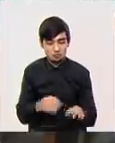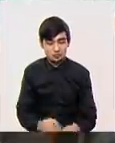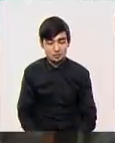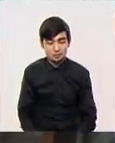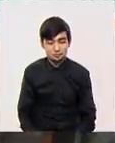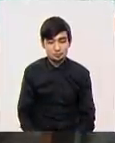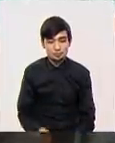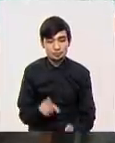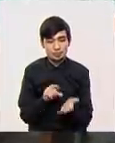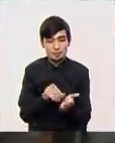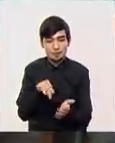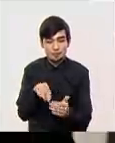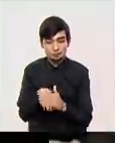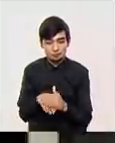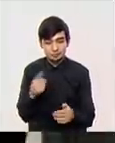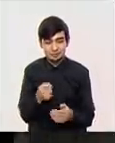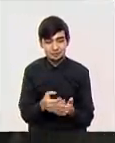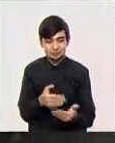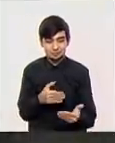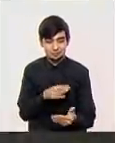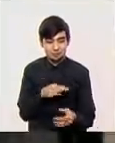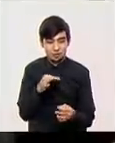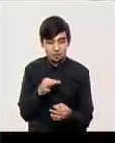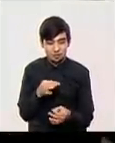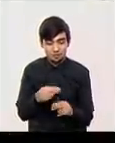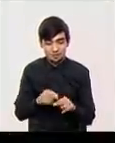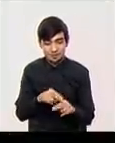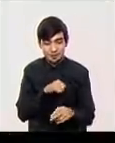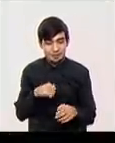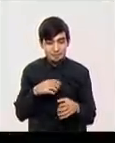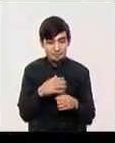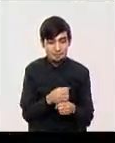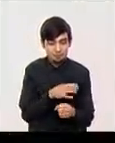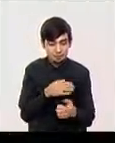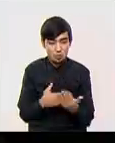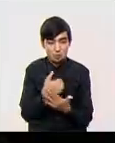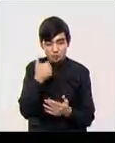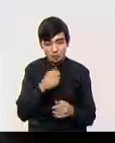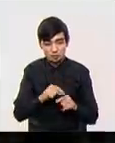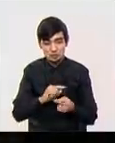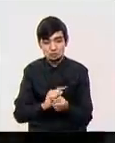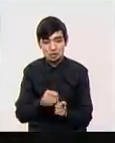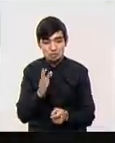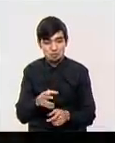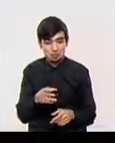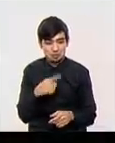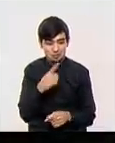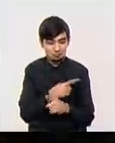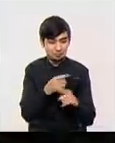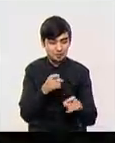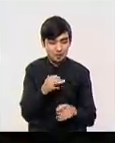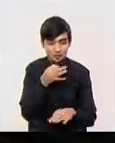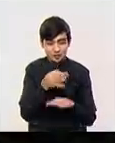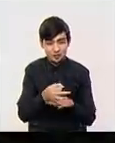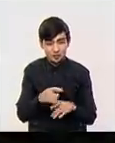Айта кетейік, зейнетақы қоры бір апта бұрын пайдалануға болатын ақшаның ең төменгі шегі жаңа жылдан бастап өзгеретінін мәлімдеген. Жауаптылар мұны ең